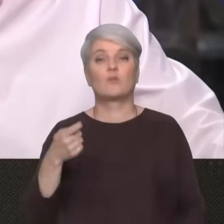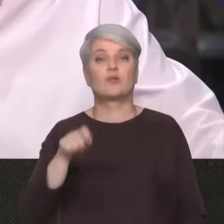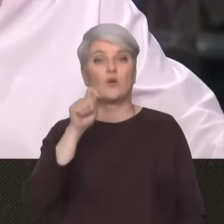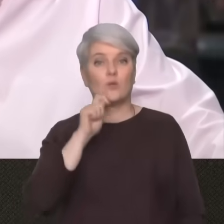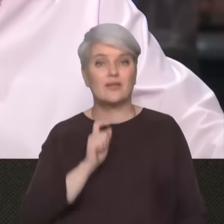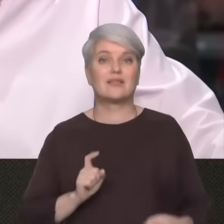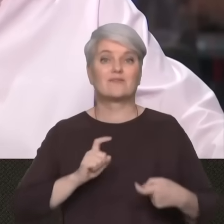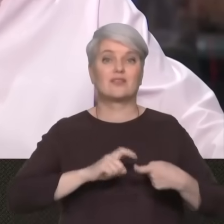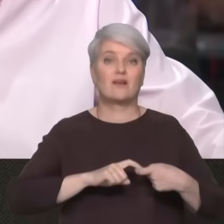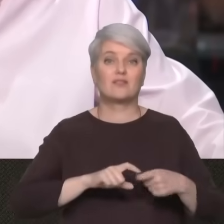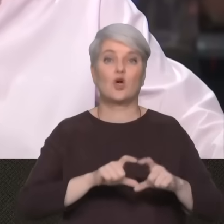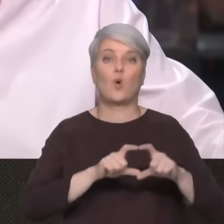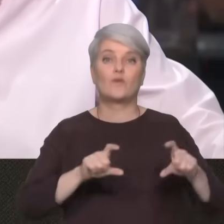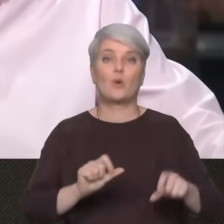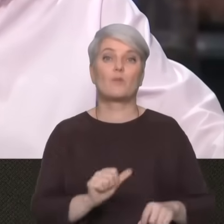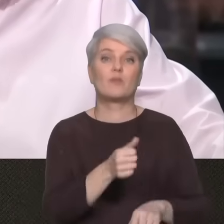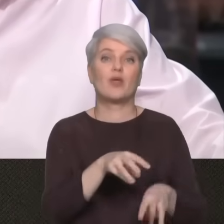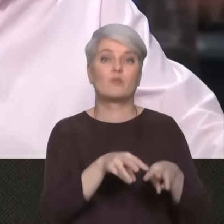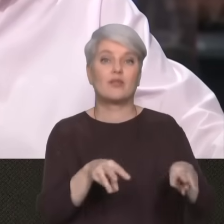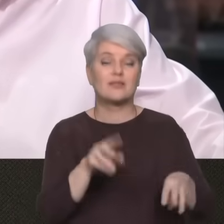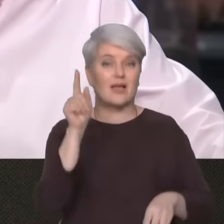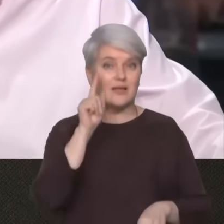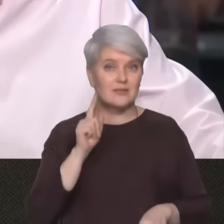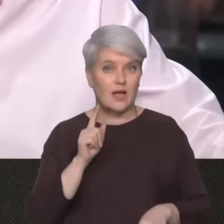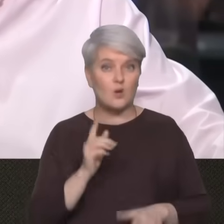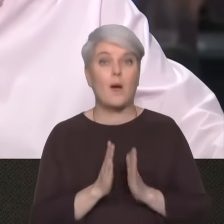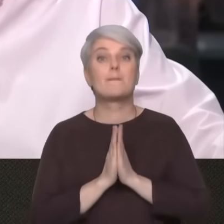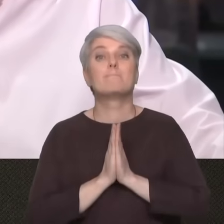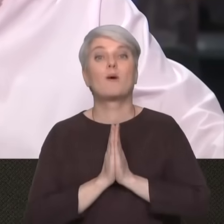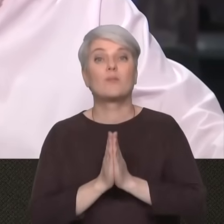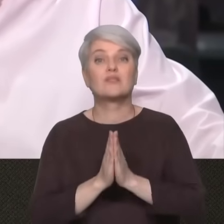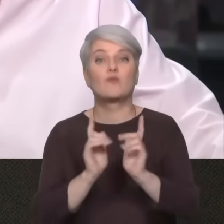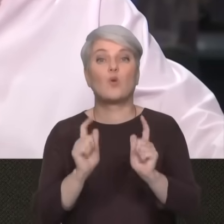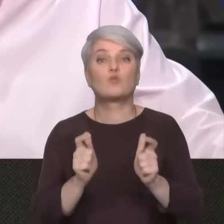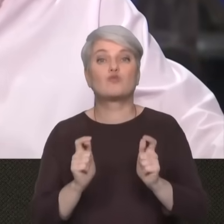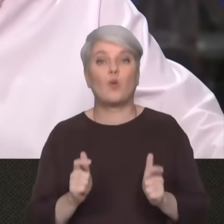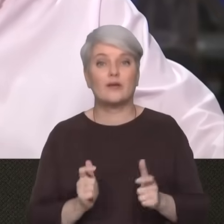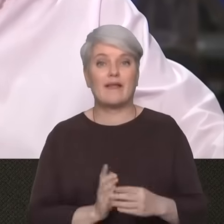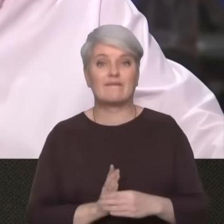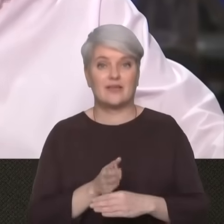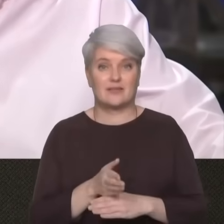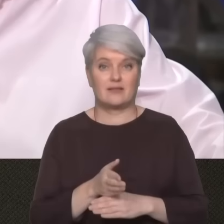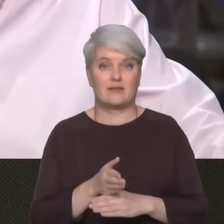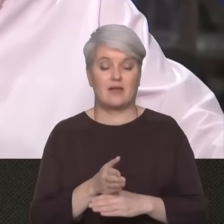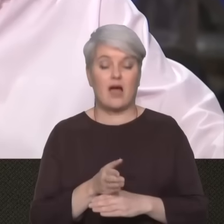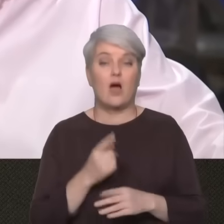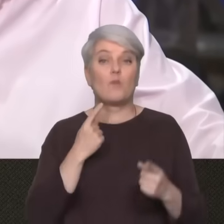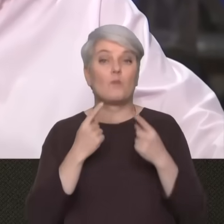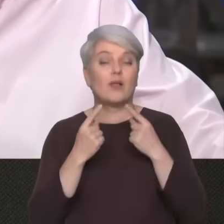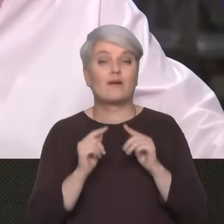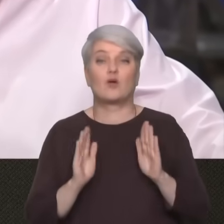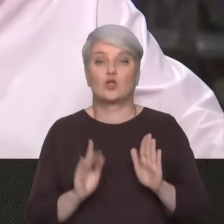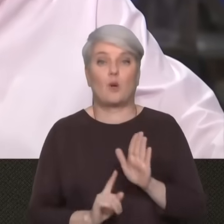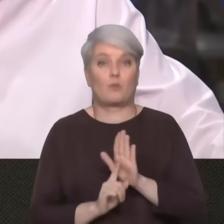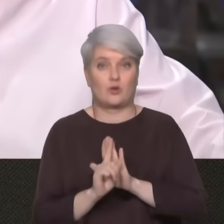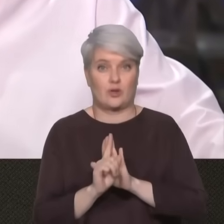зв'язався з офісом прем'єр-міністра Ізраїлю і попросив узгодити візит. Видання додає, переговори лише розпочалися, дата візиту ще